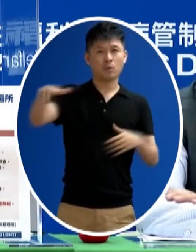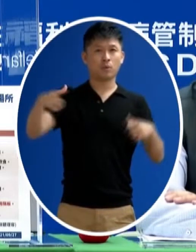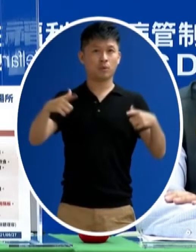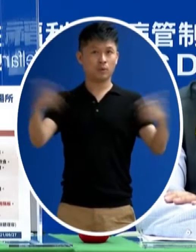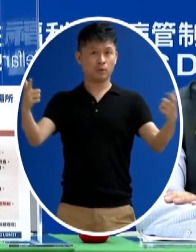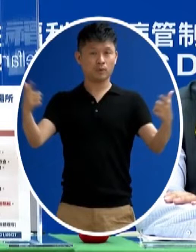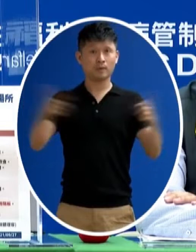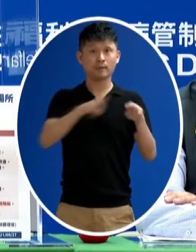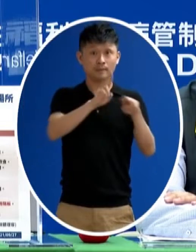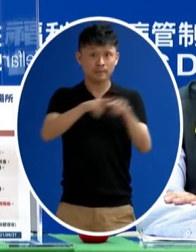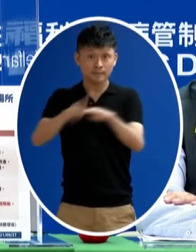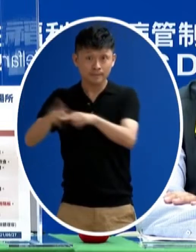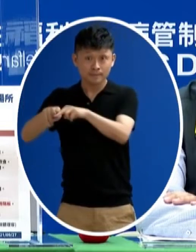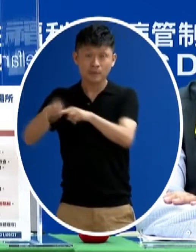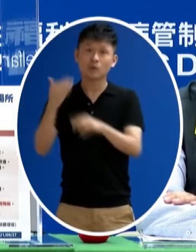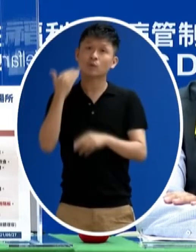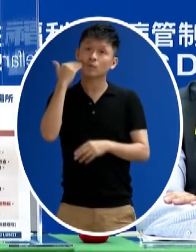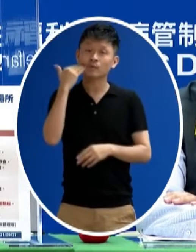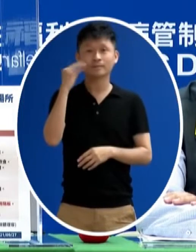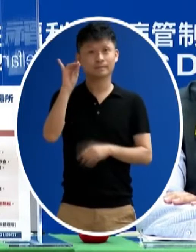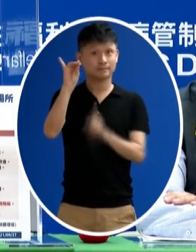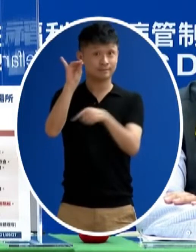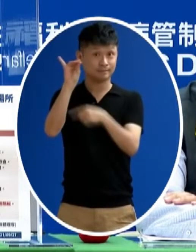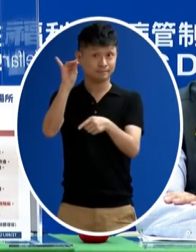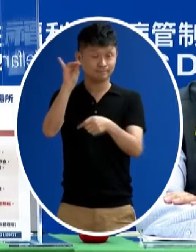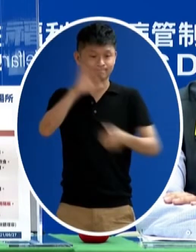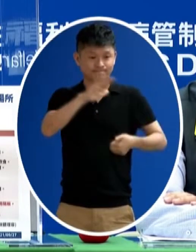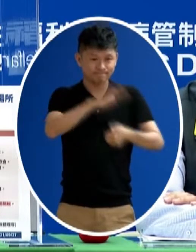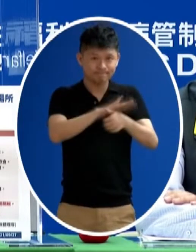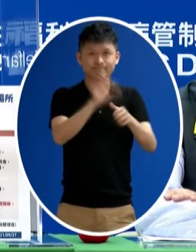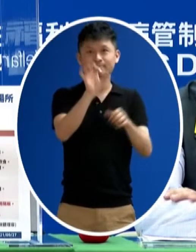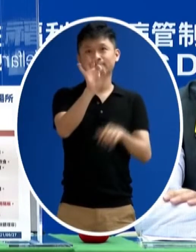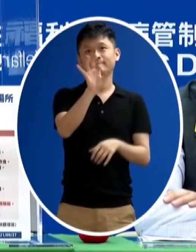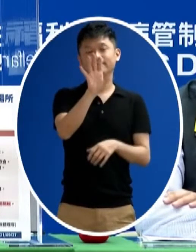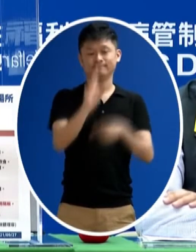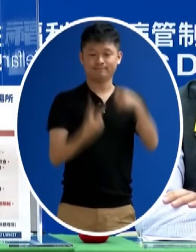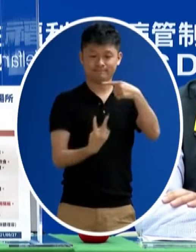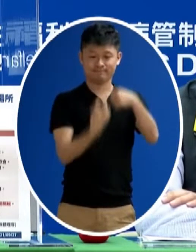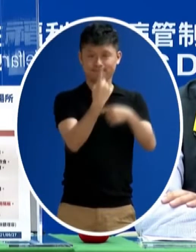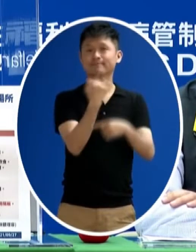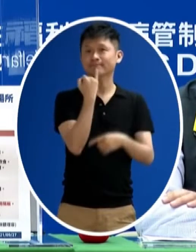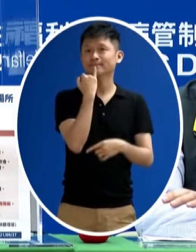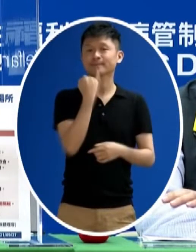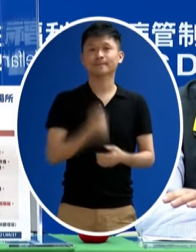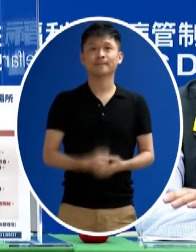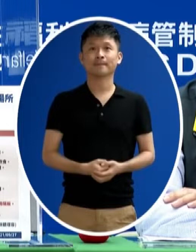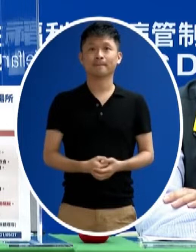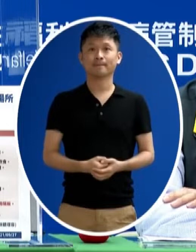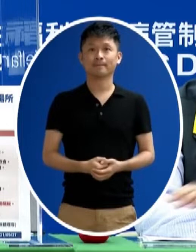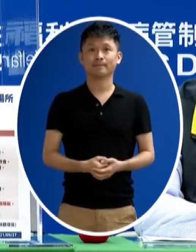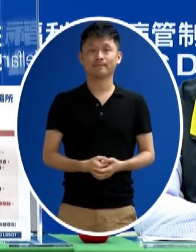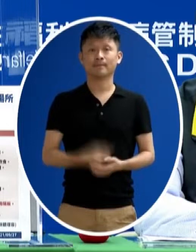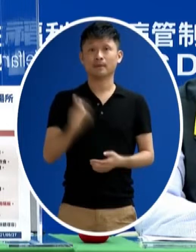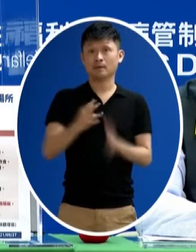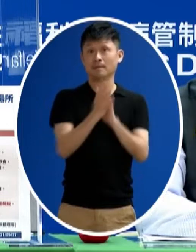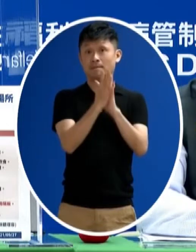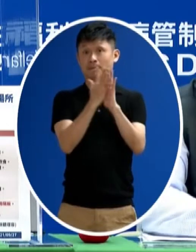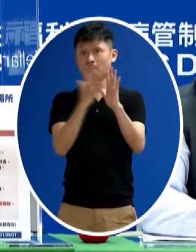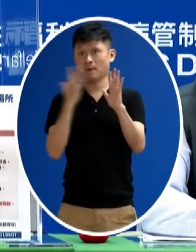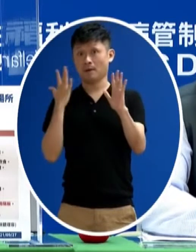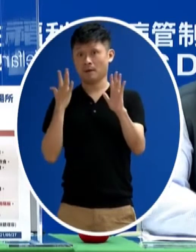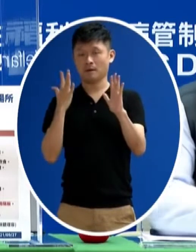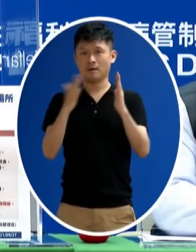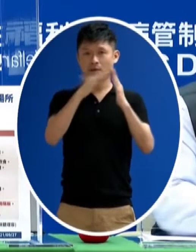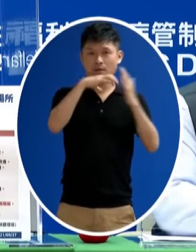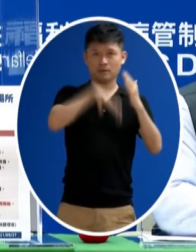面，那座位若有1000个，那可以进场500个。那当然在维持要排队时及室